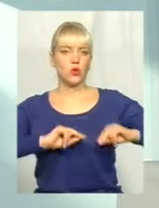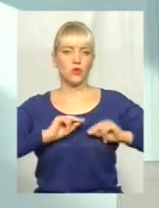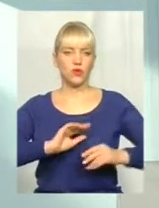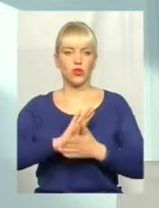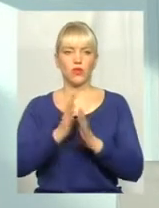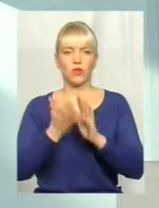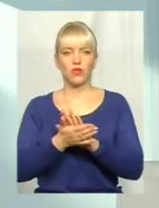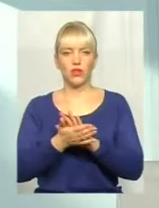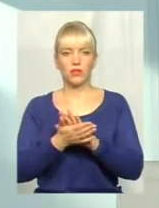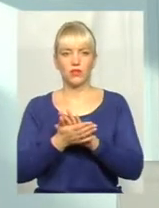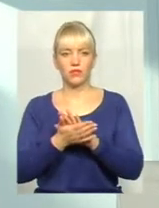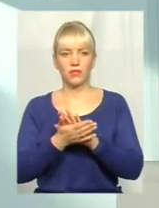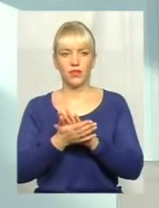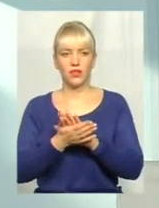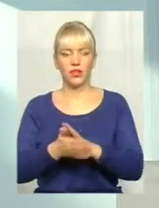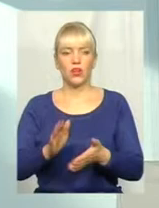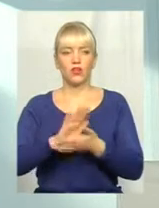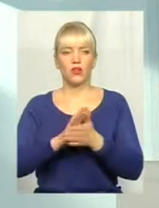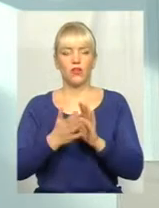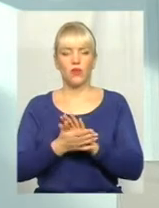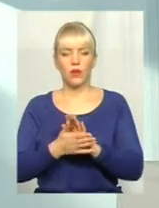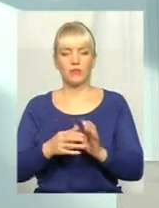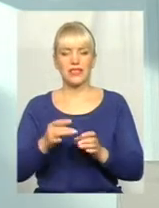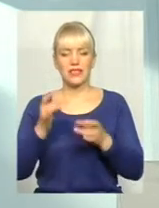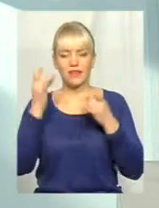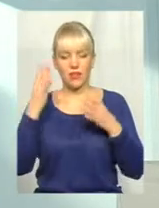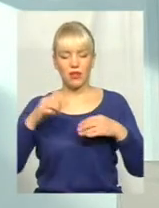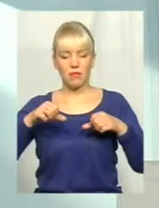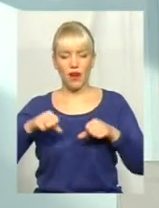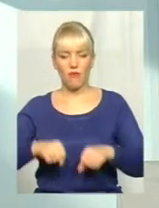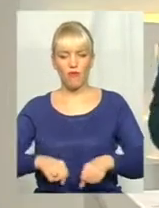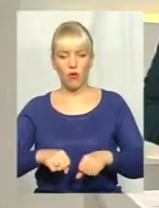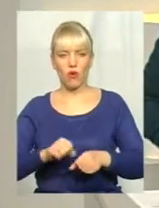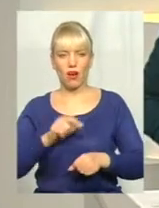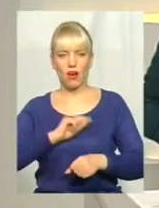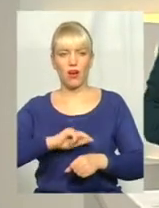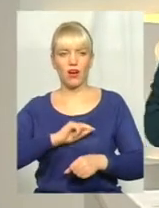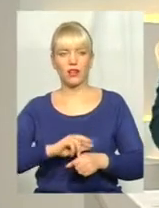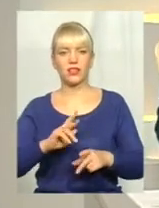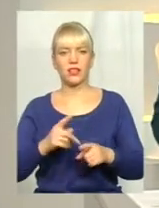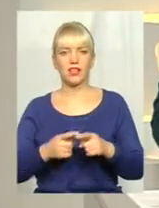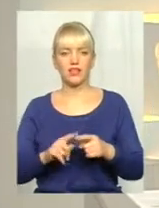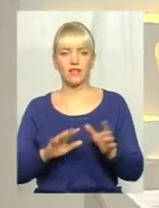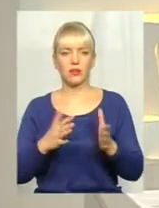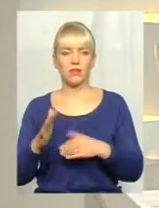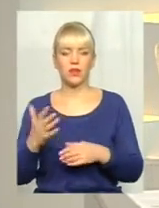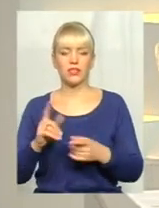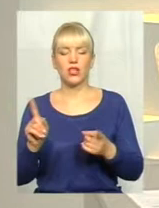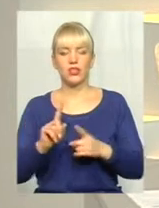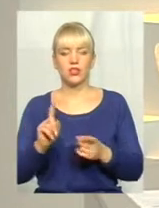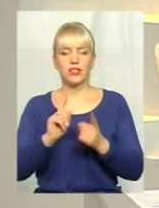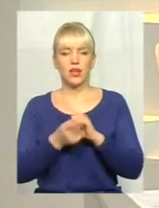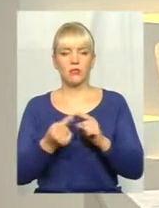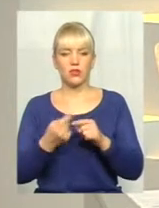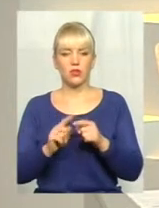договорів договорами цивільно-правового характеру. Нам взагалі... Що це таке? Давайте більш детальніше. Як це відбувається? Тобто, замість того, щоб